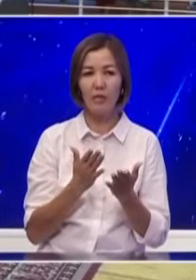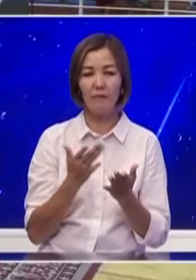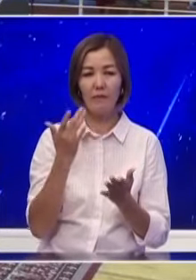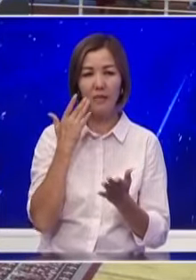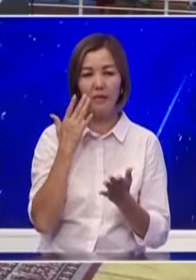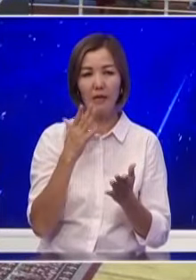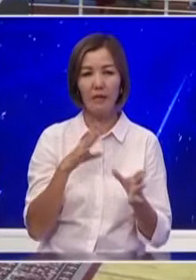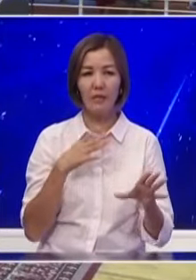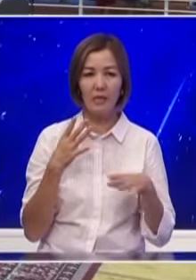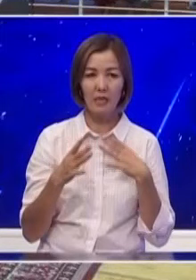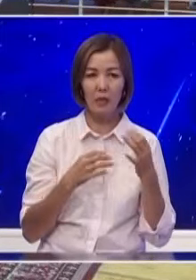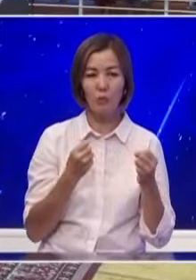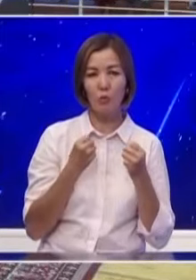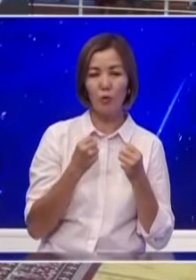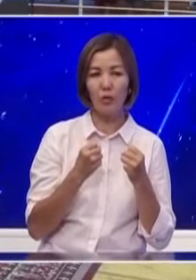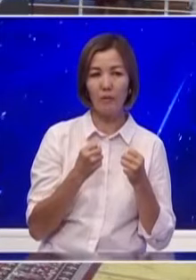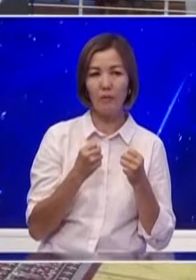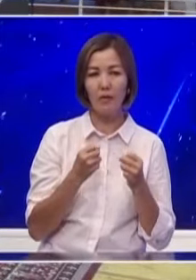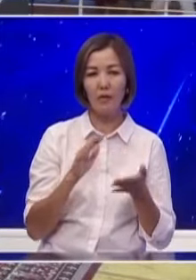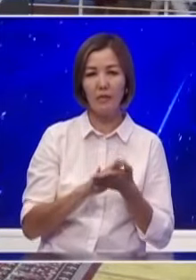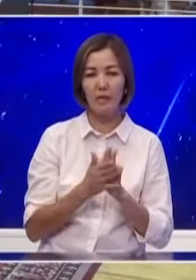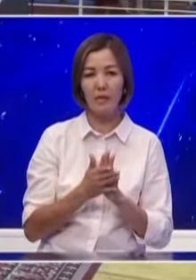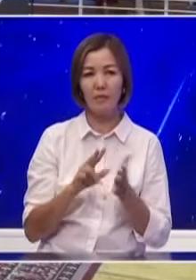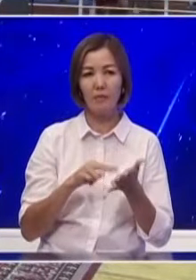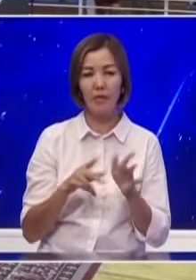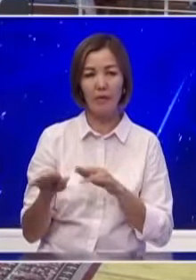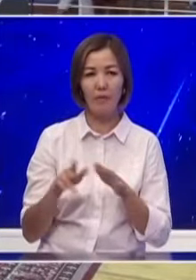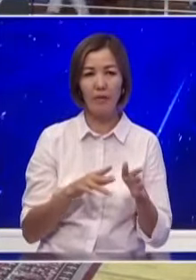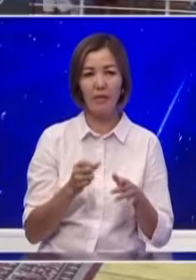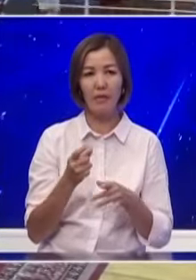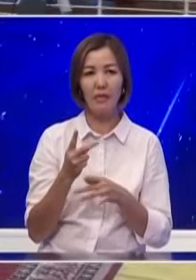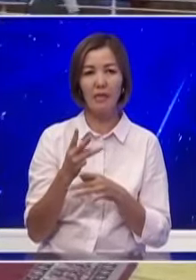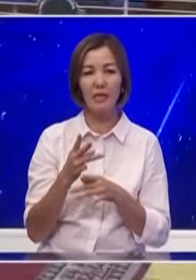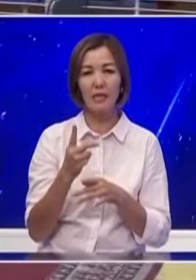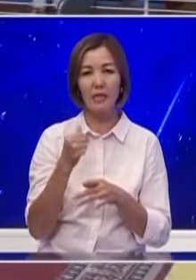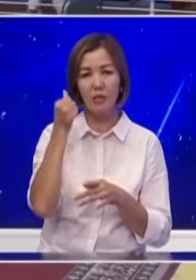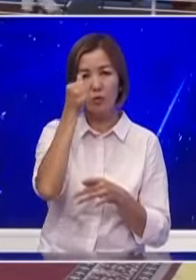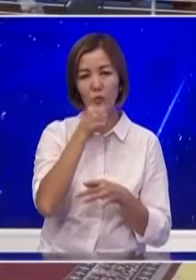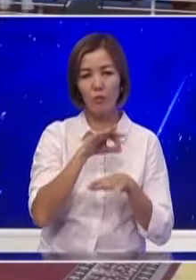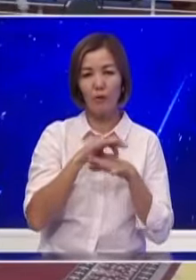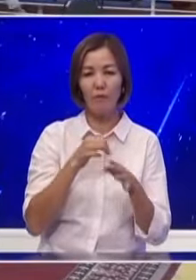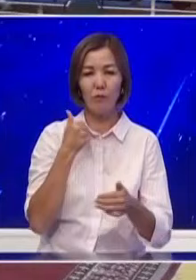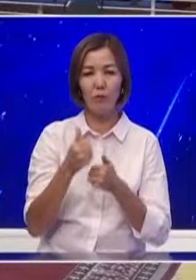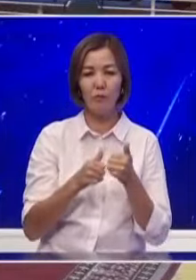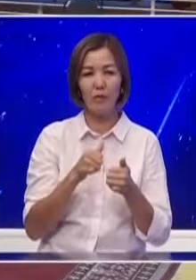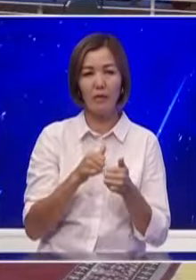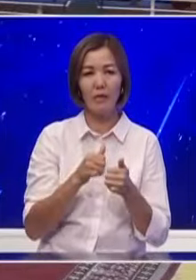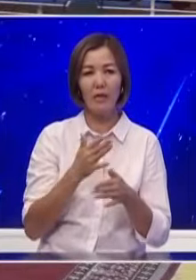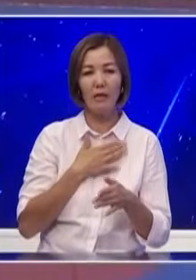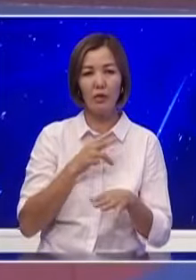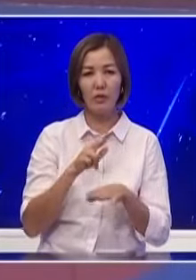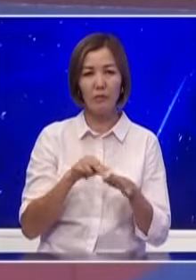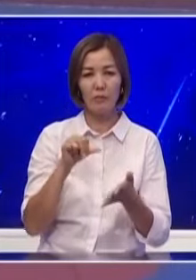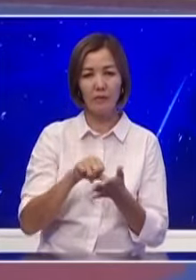основе занимаются таким видом спорта. Согласно планам мероприятий, несколько раз в год мы проводим такие чемпионаты среди наших